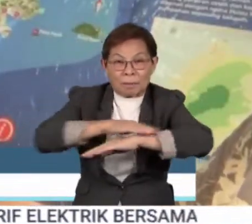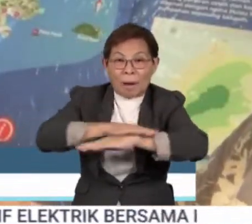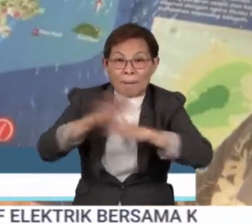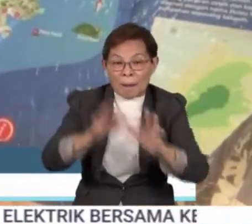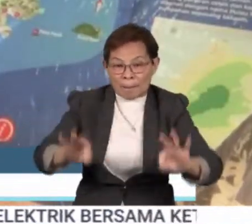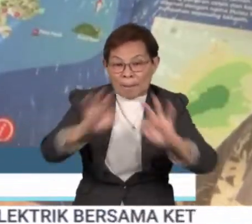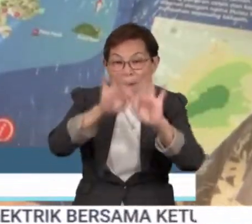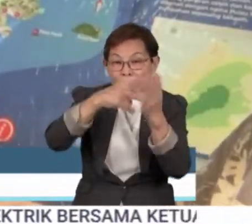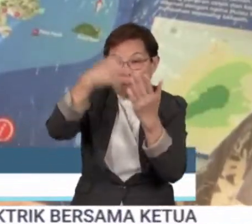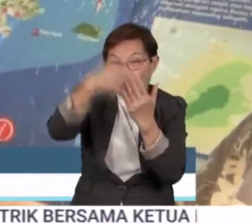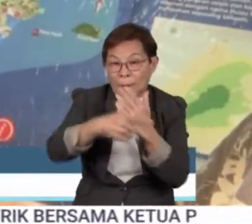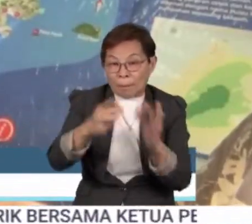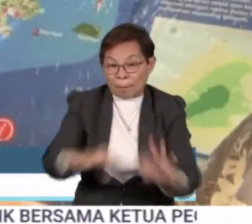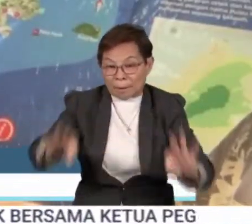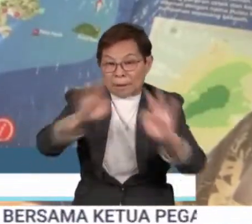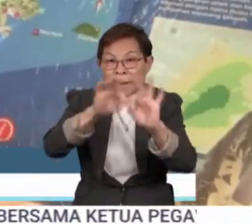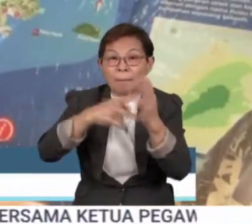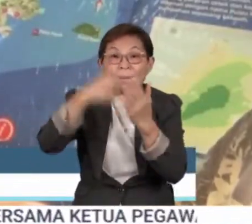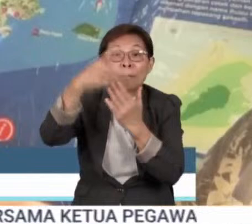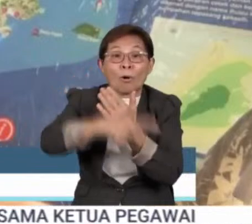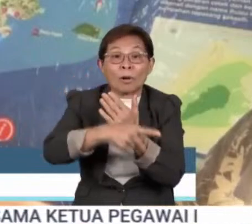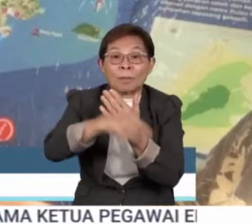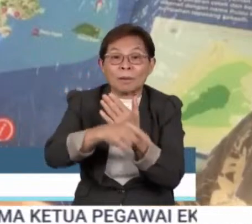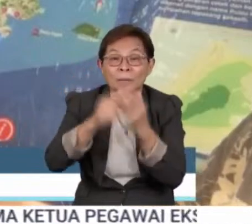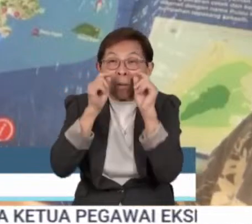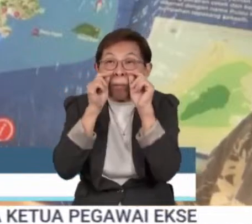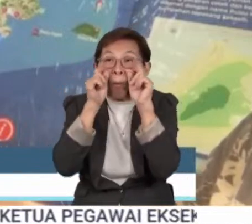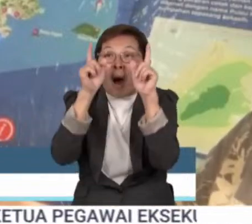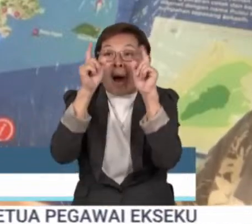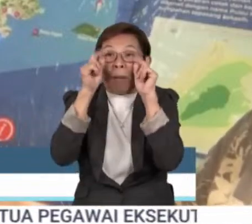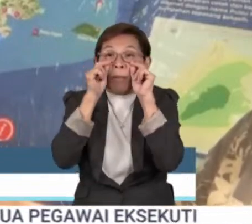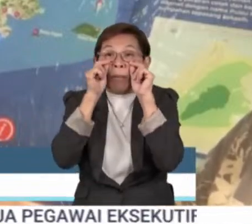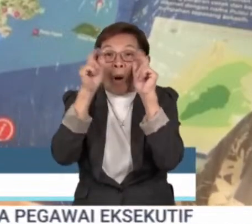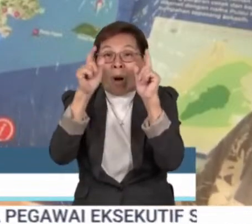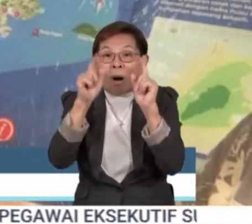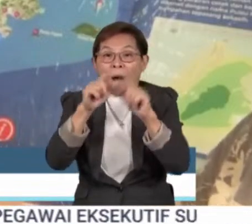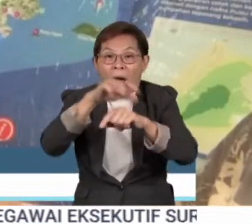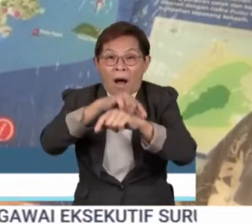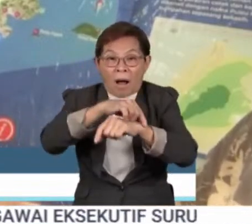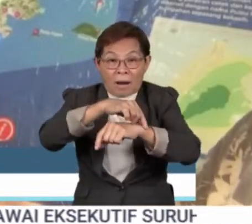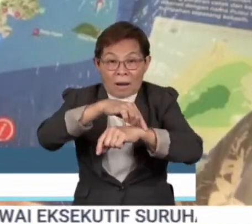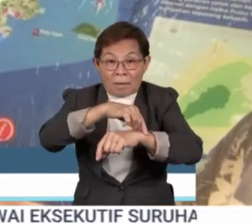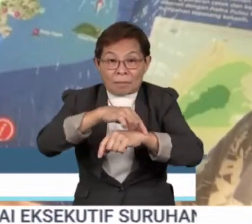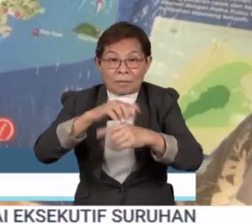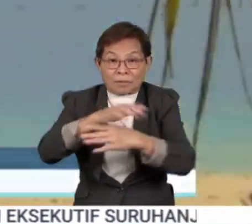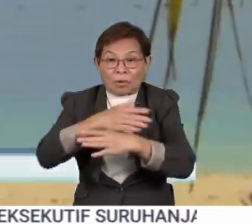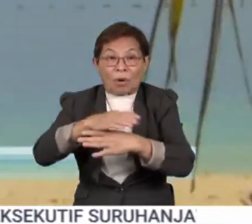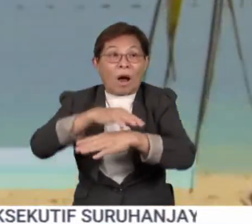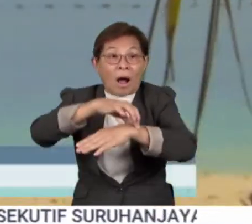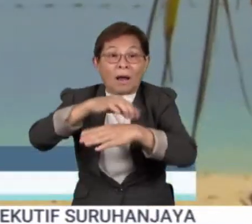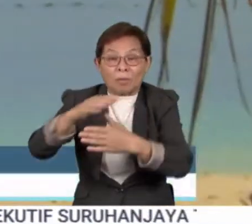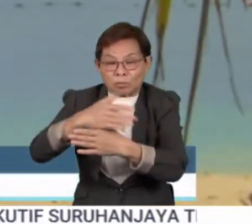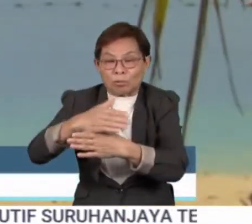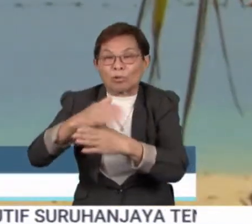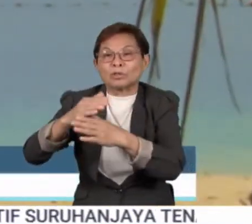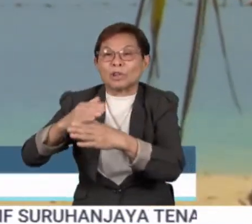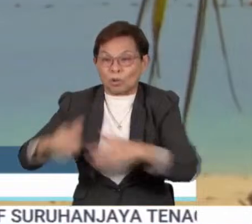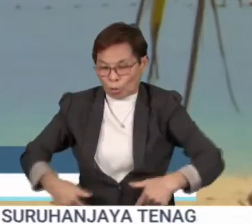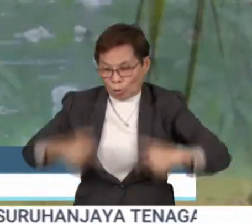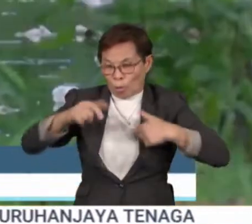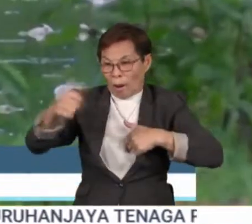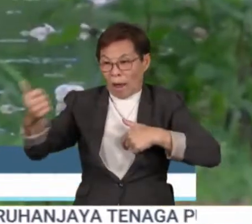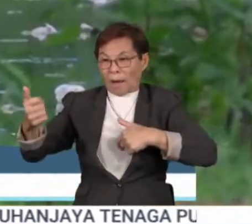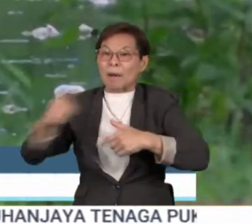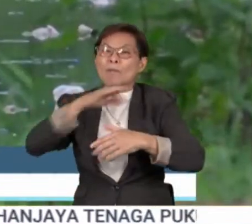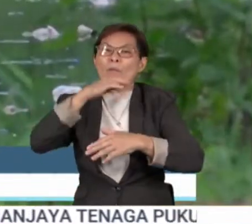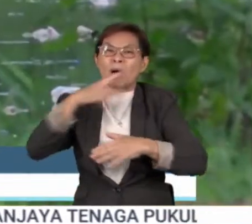Kepentingan program ini memberikan satu kesedaran dengan kita bahawa alam ini kita kongsi dengan kehidupan lain. Jadi bila pencemaran